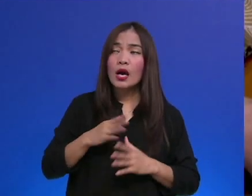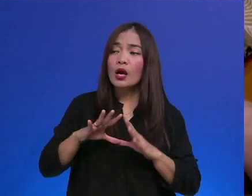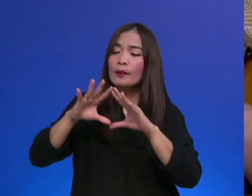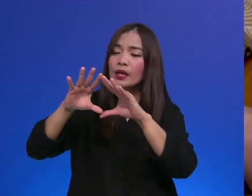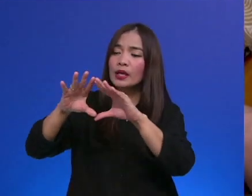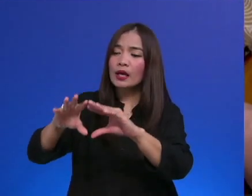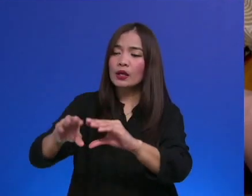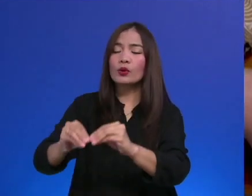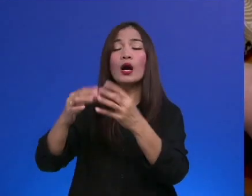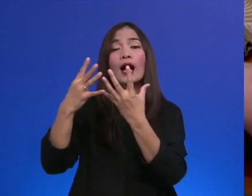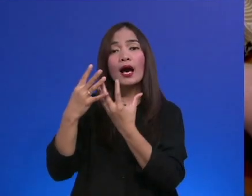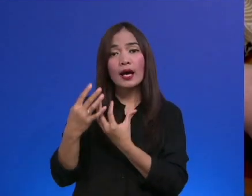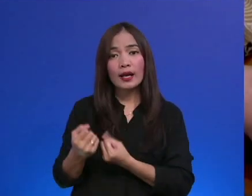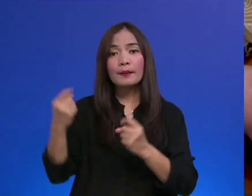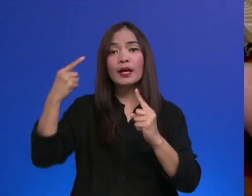harap kepadamu